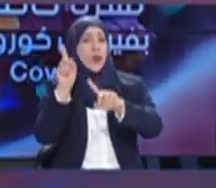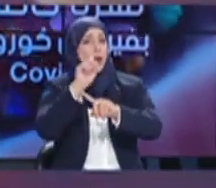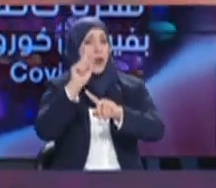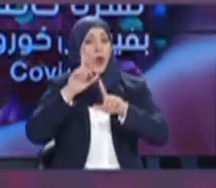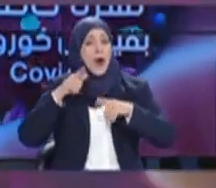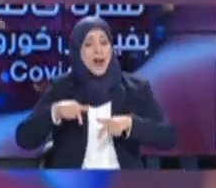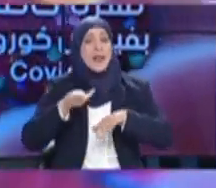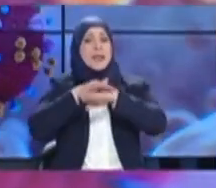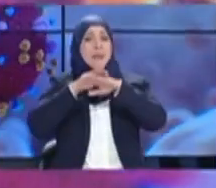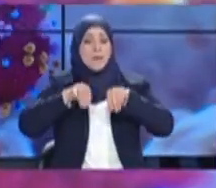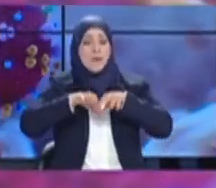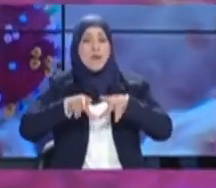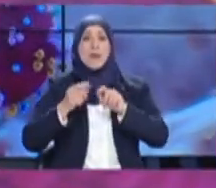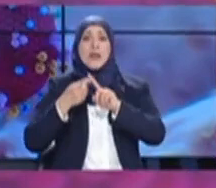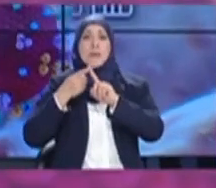متاعنا إلى